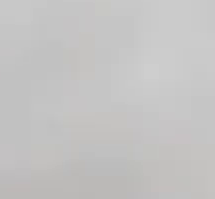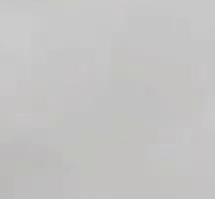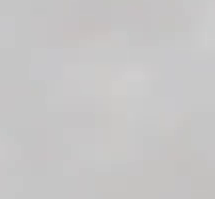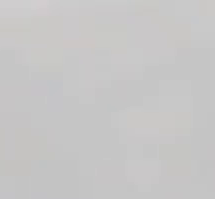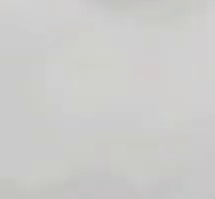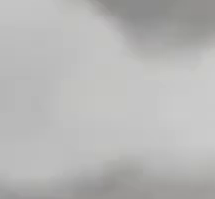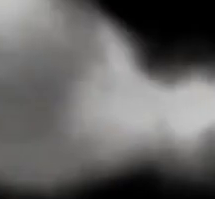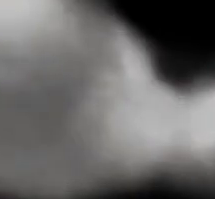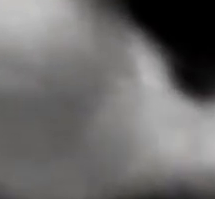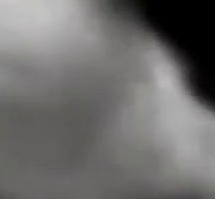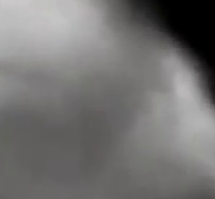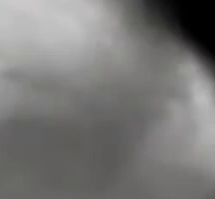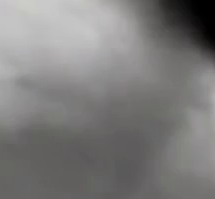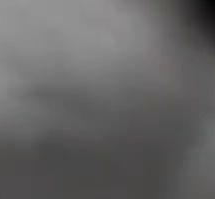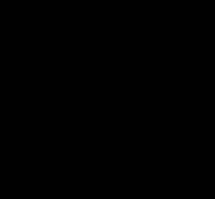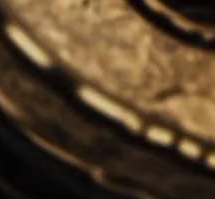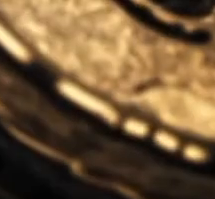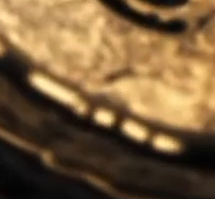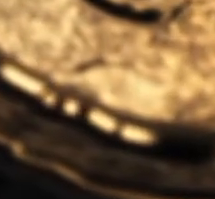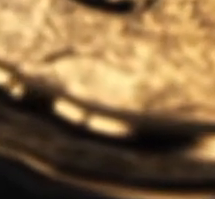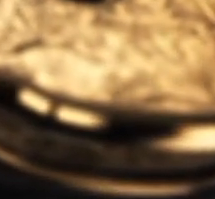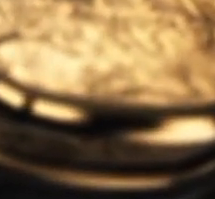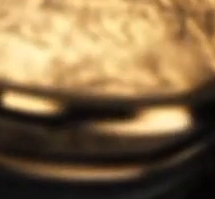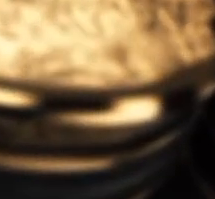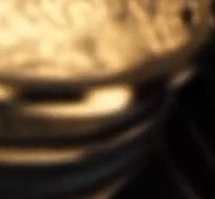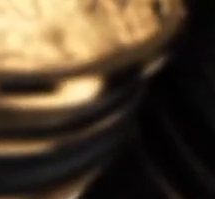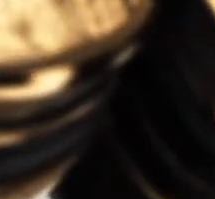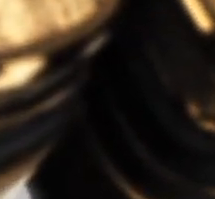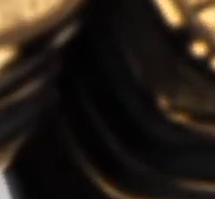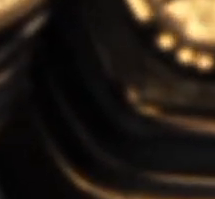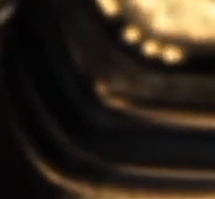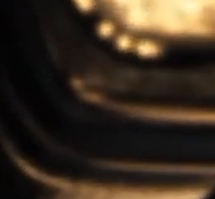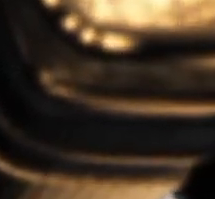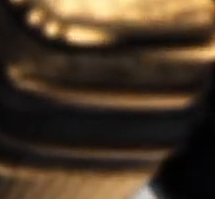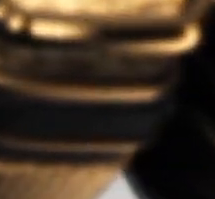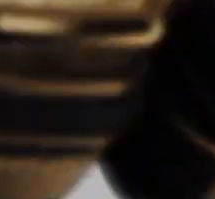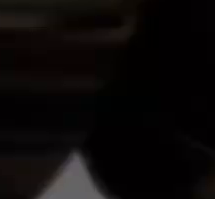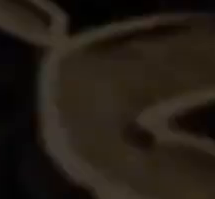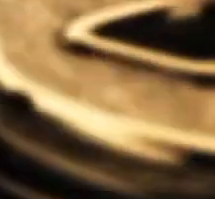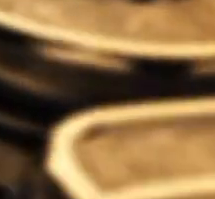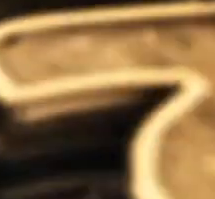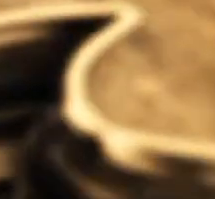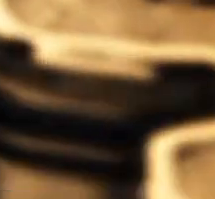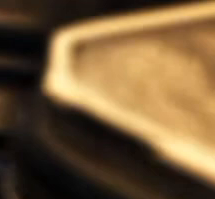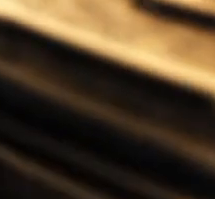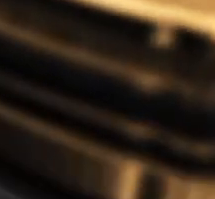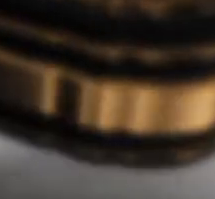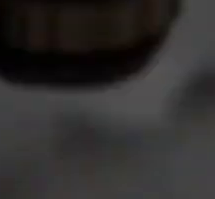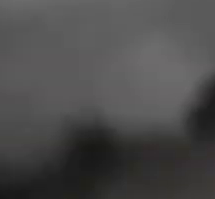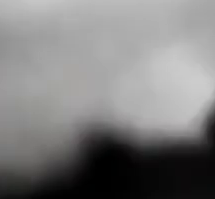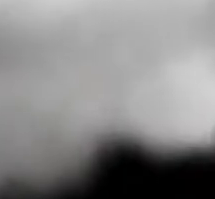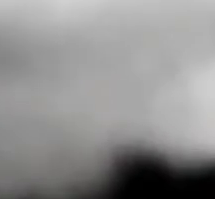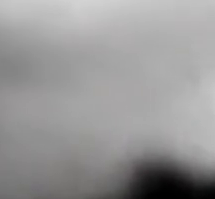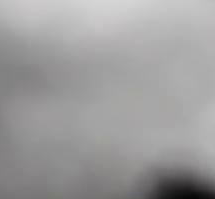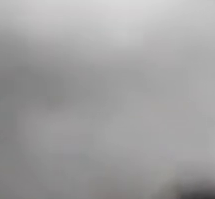ndetungamirwe mukati mezviedzo mananda